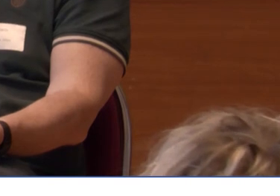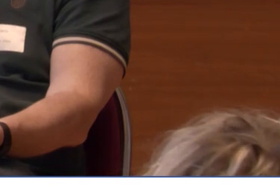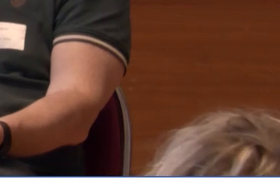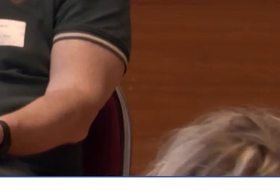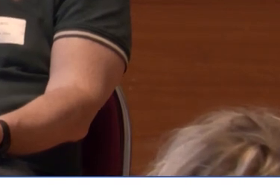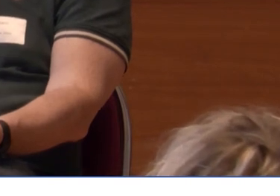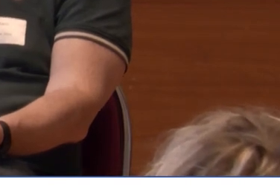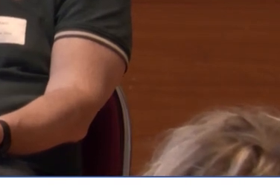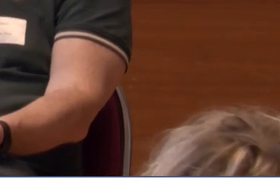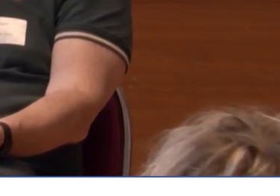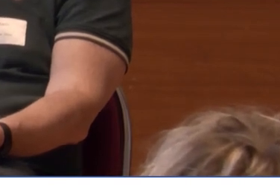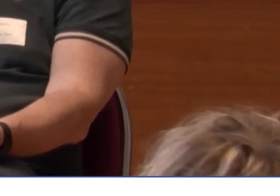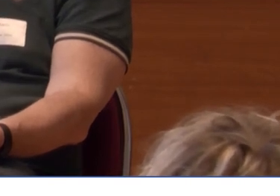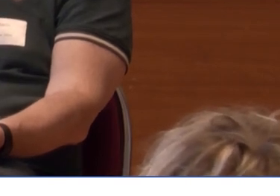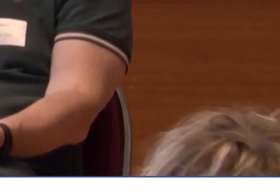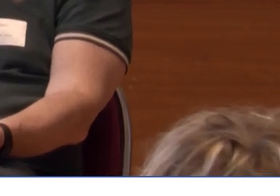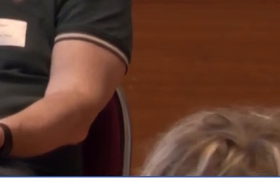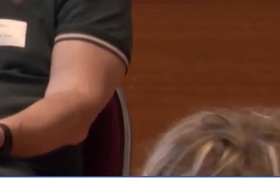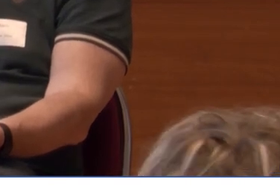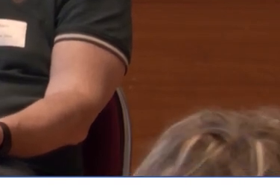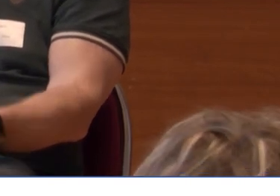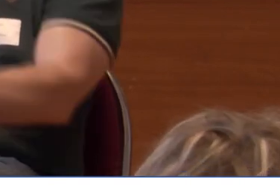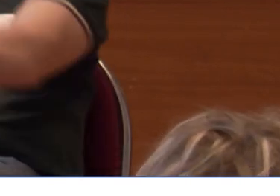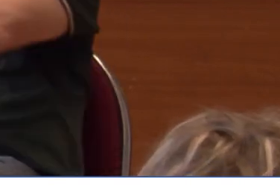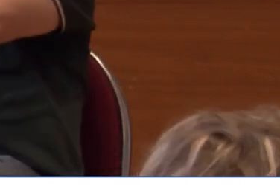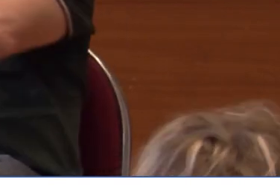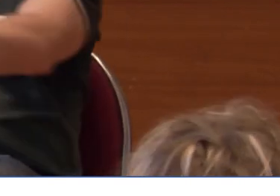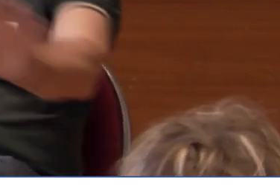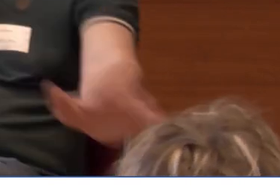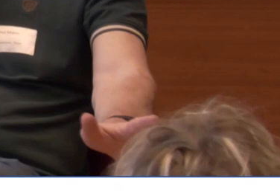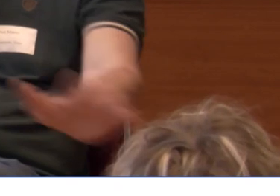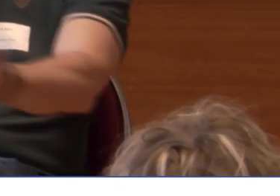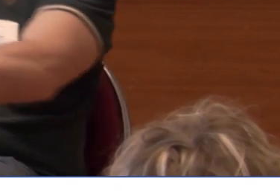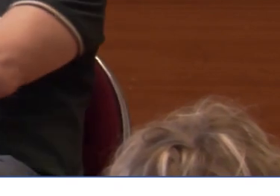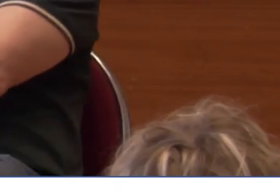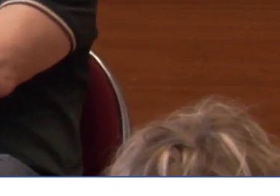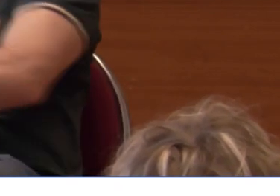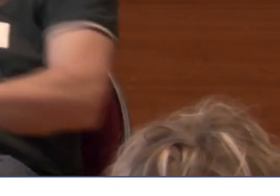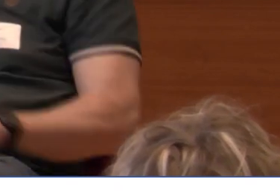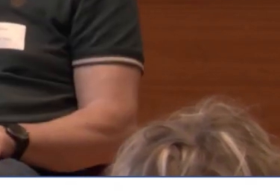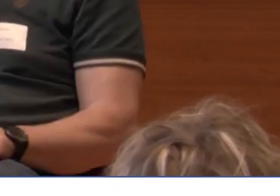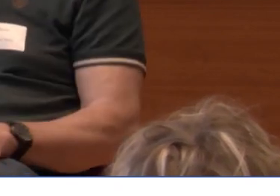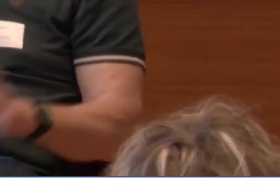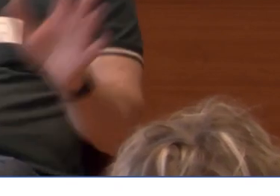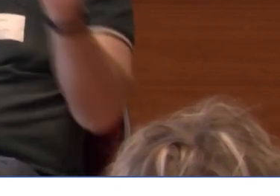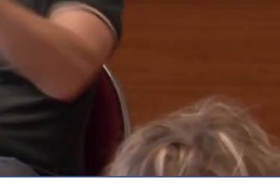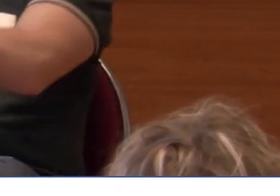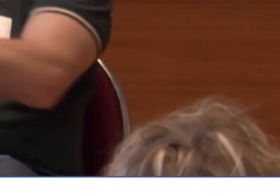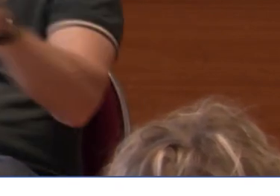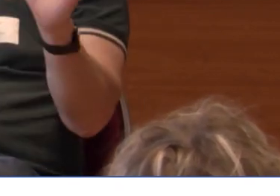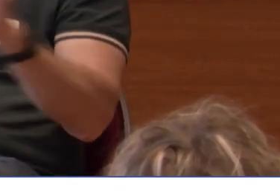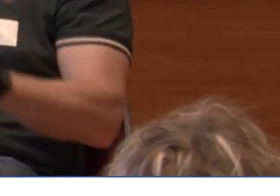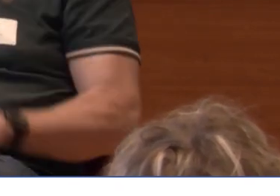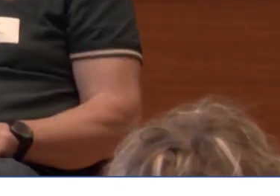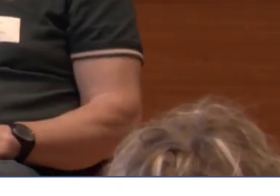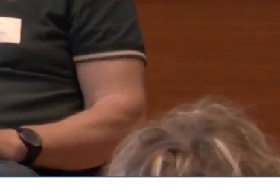Fall gute Erfahrung machen wir mit den Trägern diese dann in beiden Welten so ein bisschen zu Hause sind weil die können sich